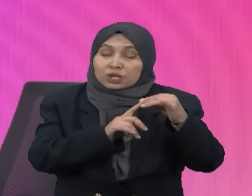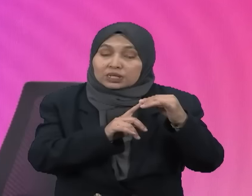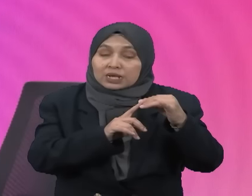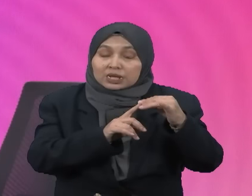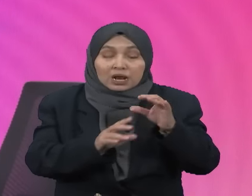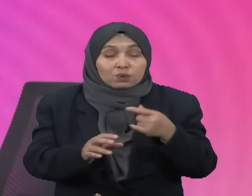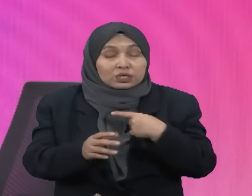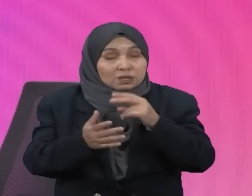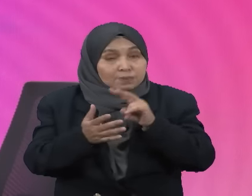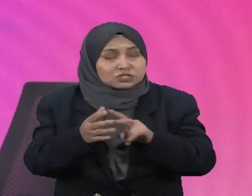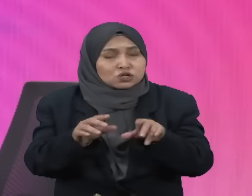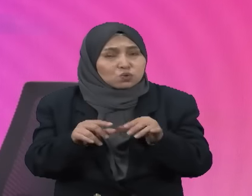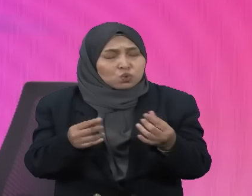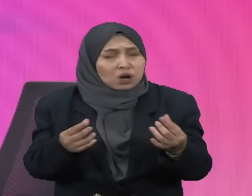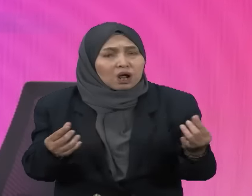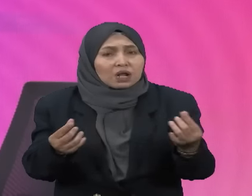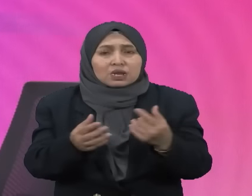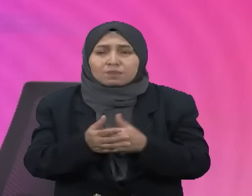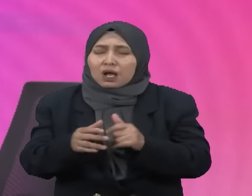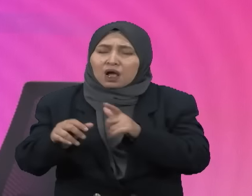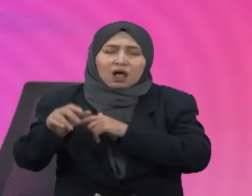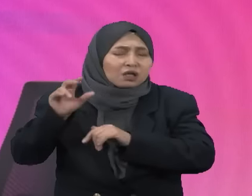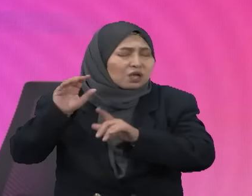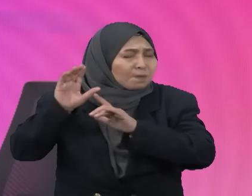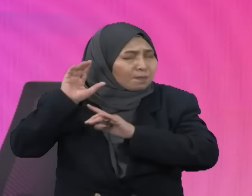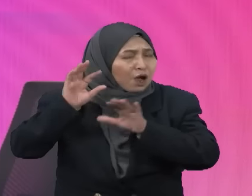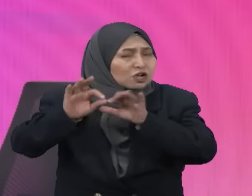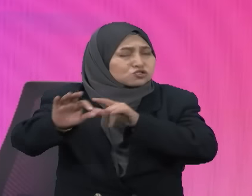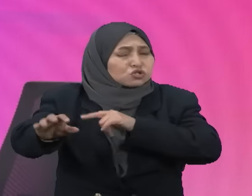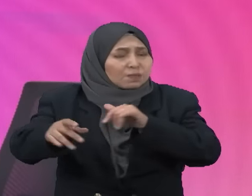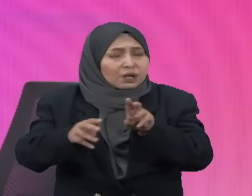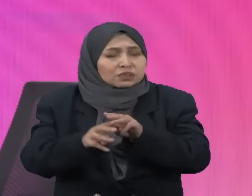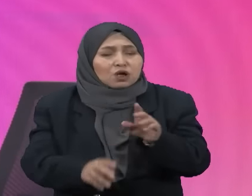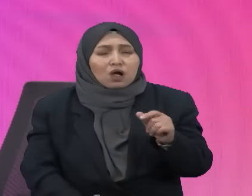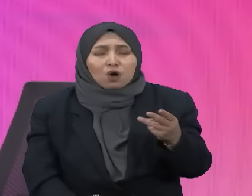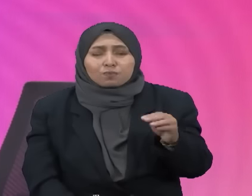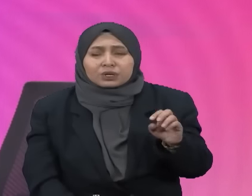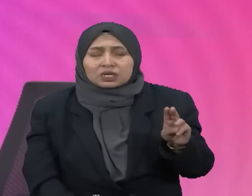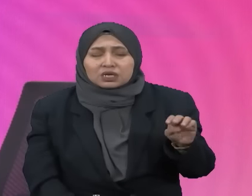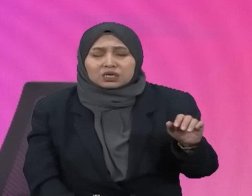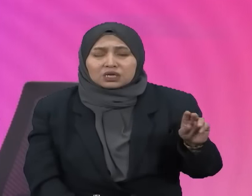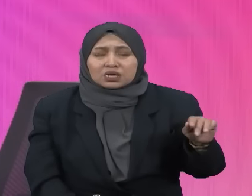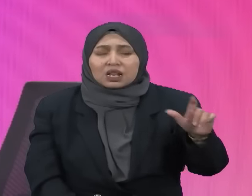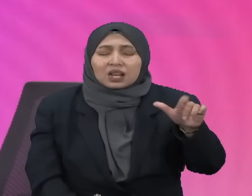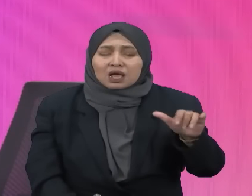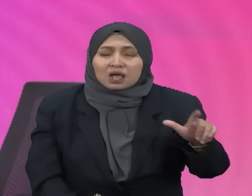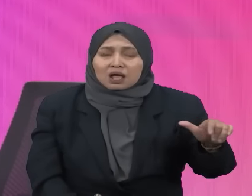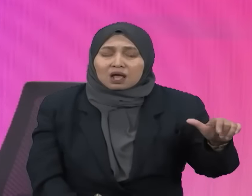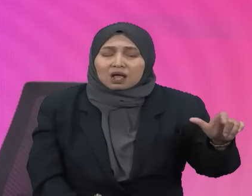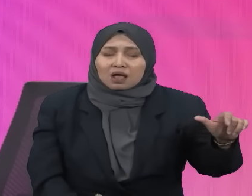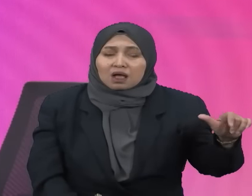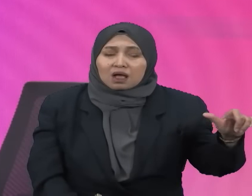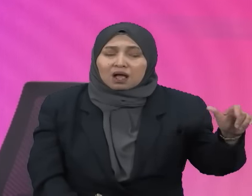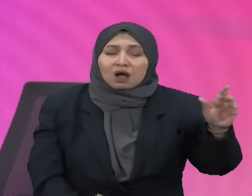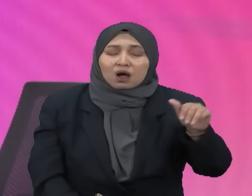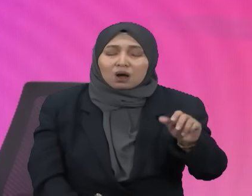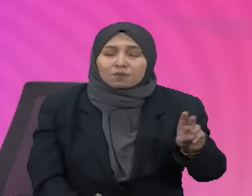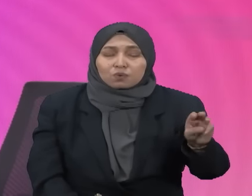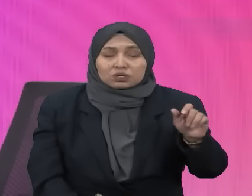kita baca Quran dengan ayat panjang macam ni kan, wa ma kana jawab qaumihi illa